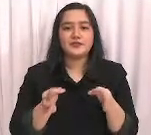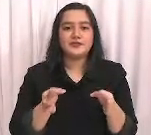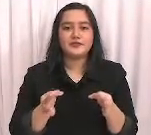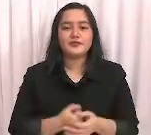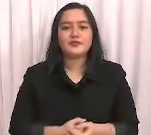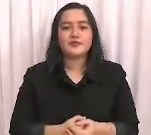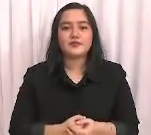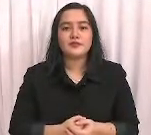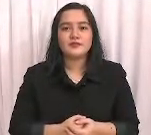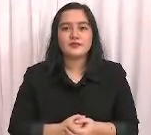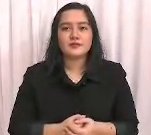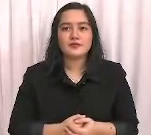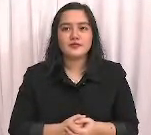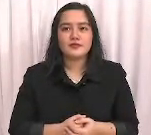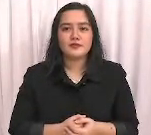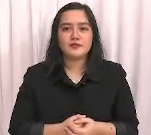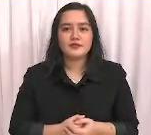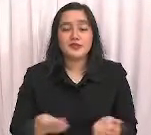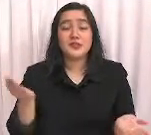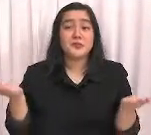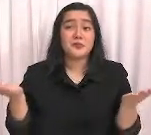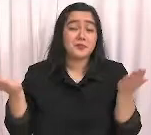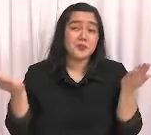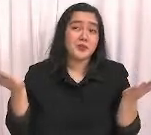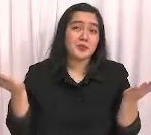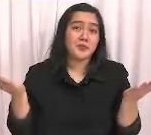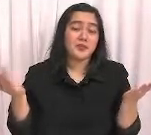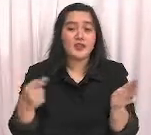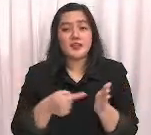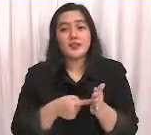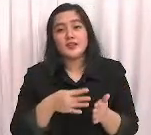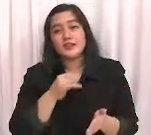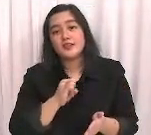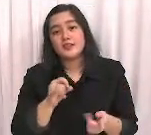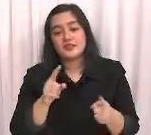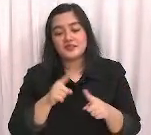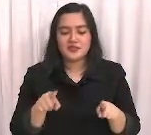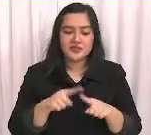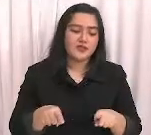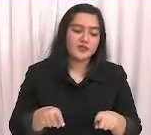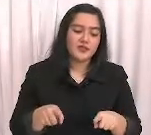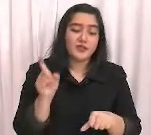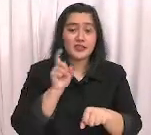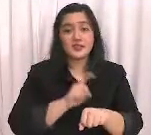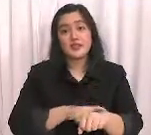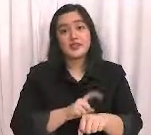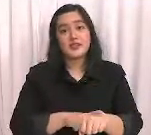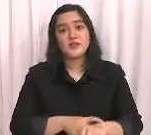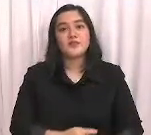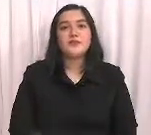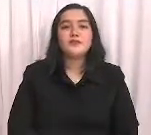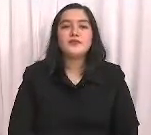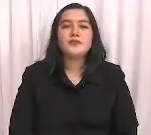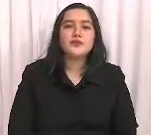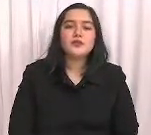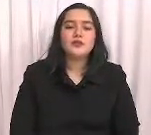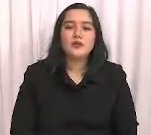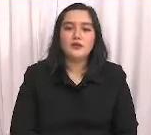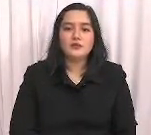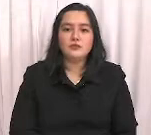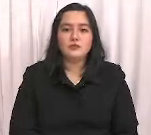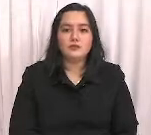hindi man tayo, of course, ibang panahon po ito, kaya may mga talata po dyan na, you know, pag inaral